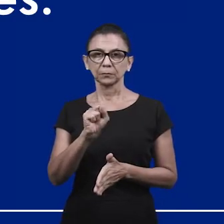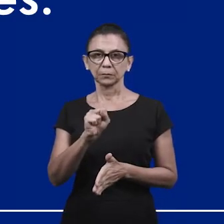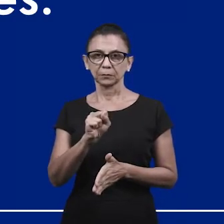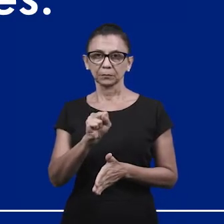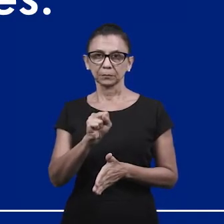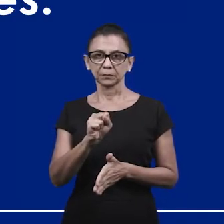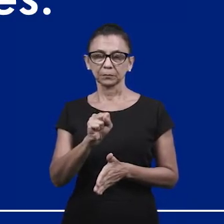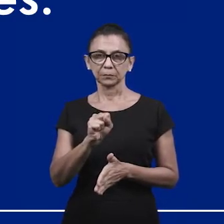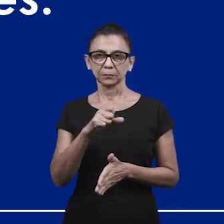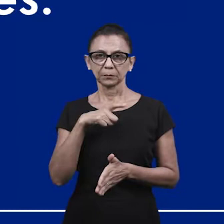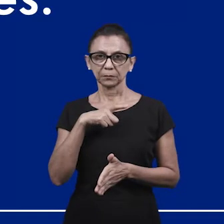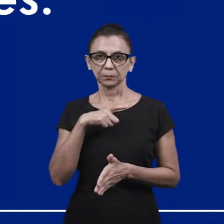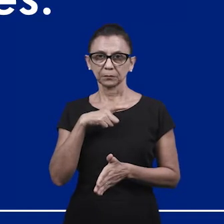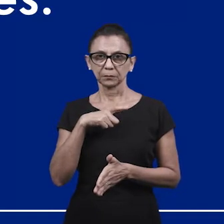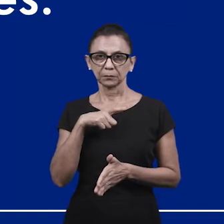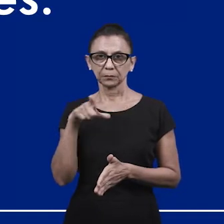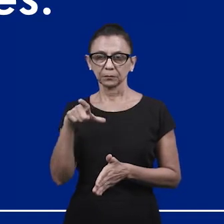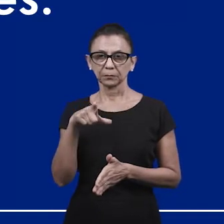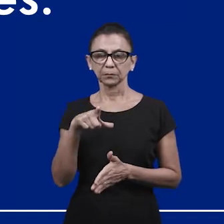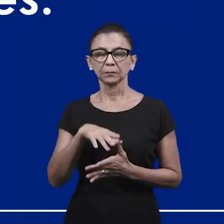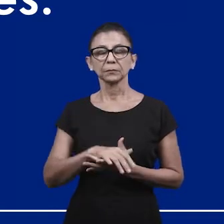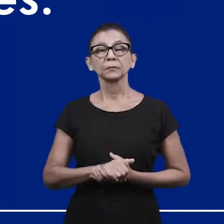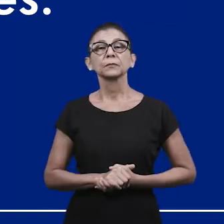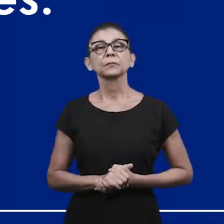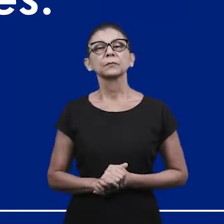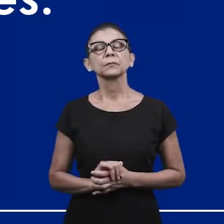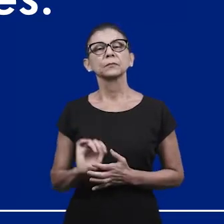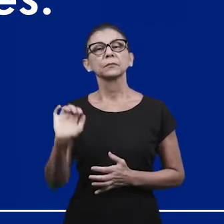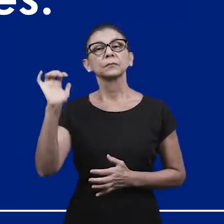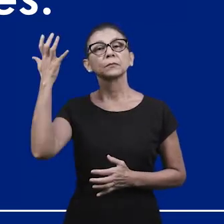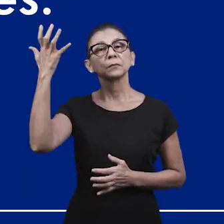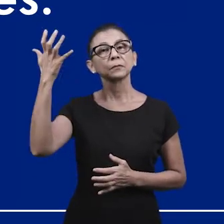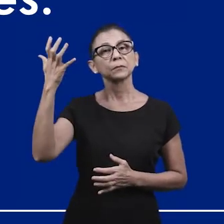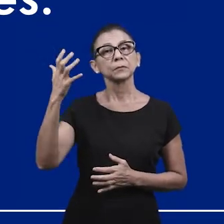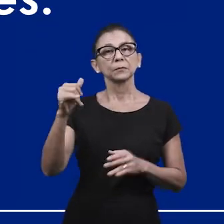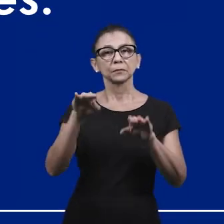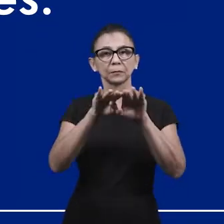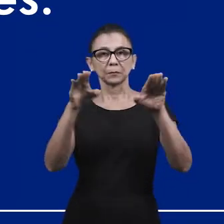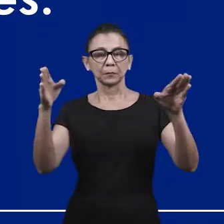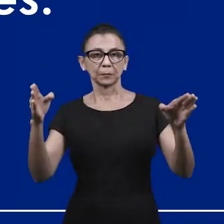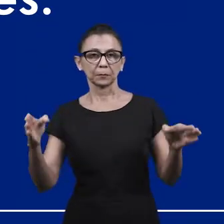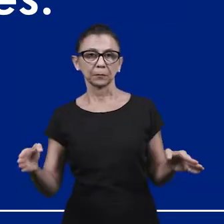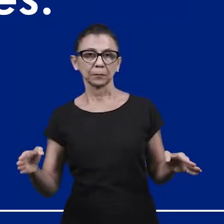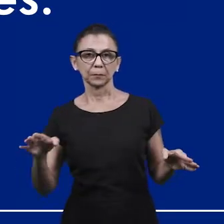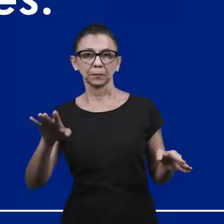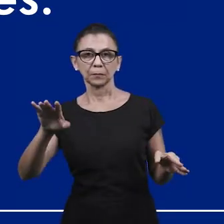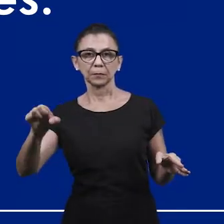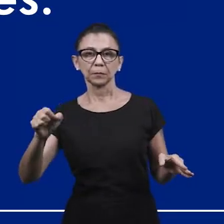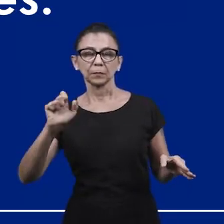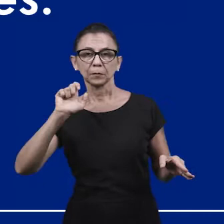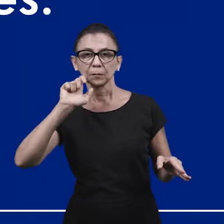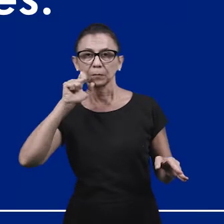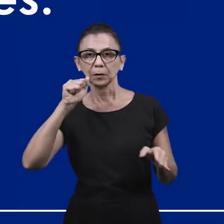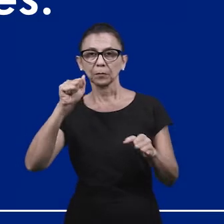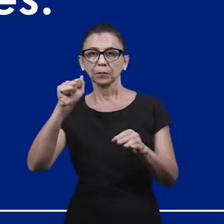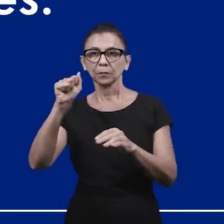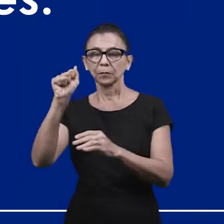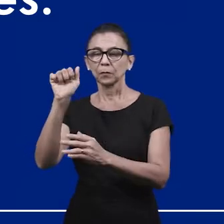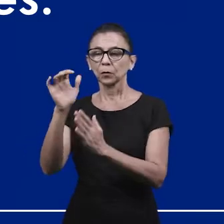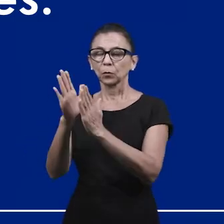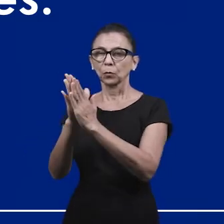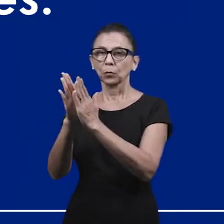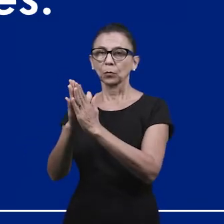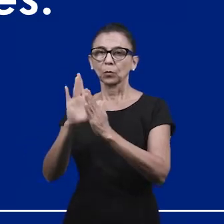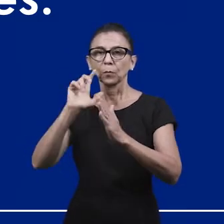30 et 31. Il s'est passé que quand ils étaient à table avec eux, en prenant le pain, il a béni, il a rompu et il leur a